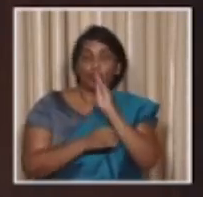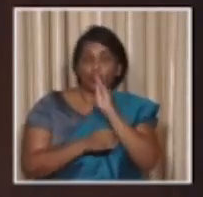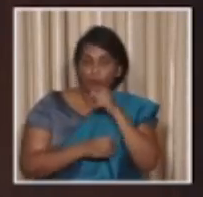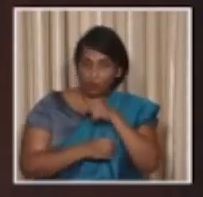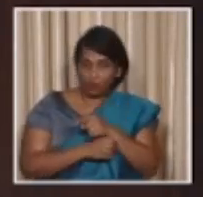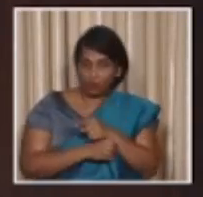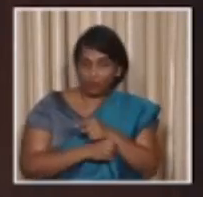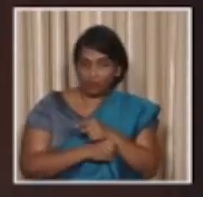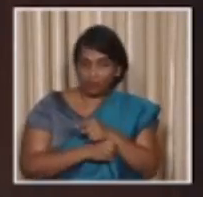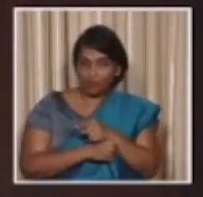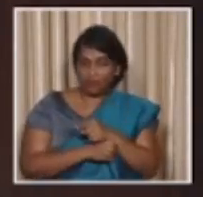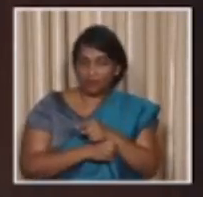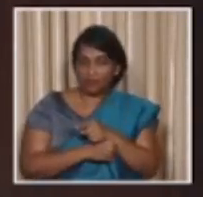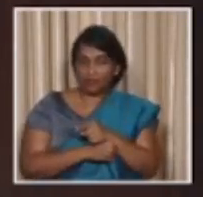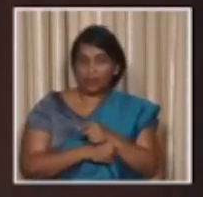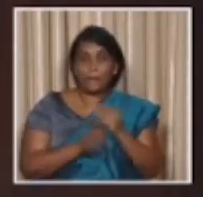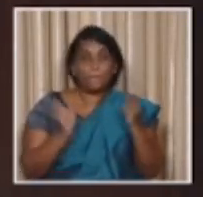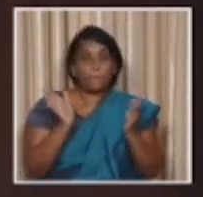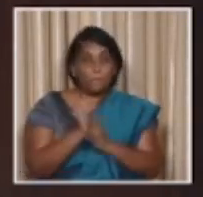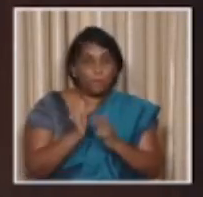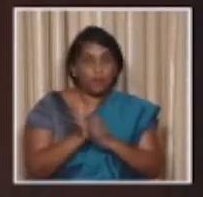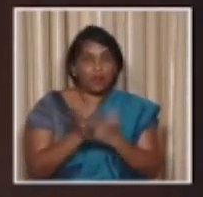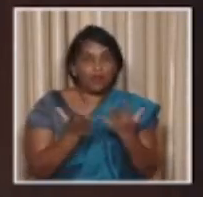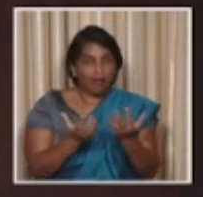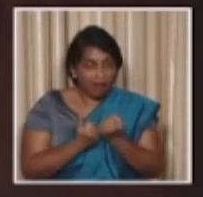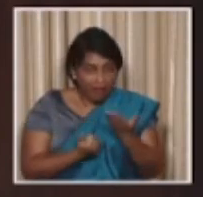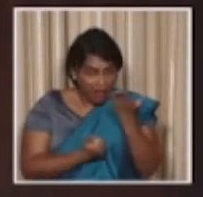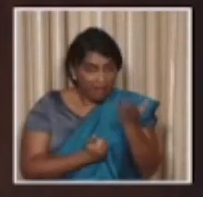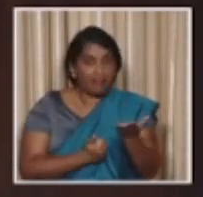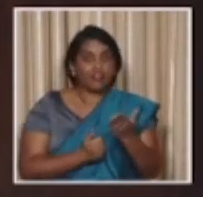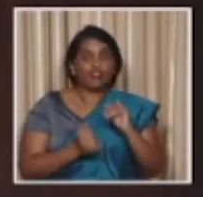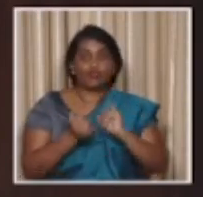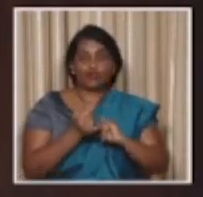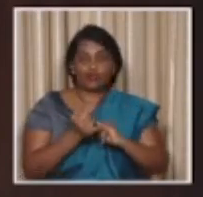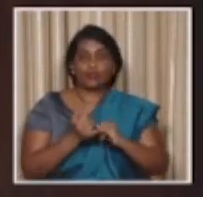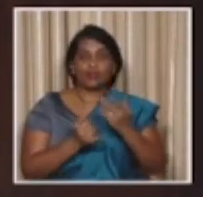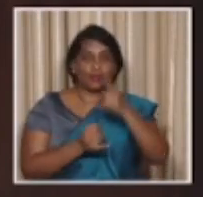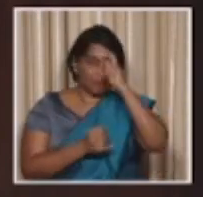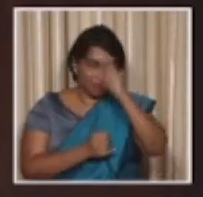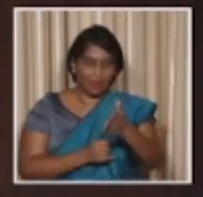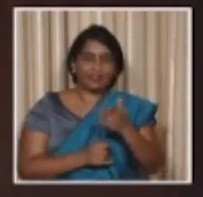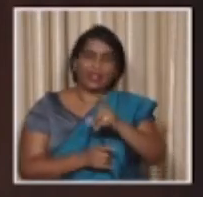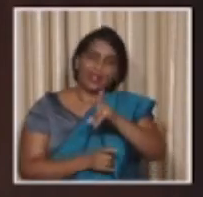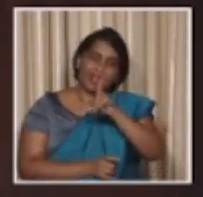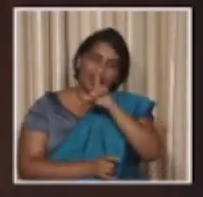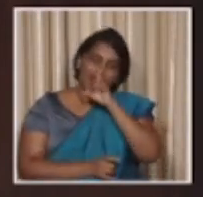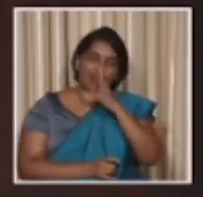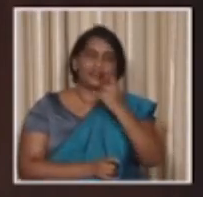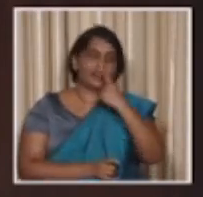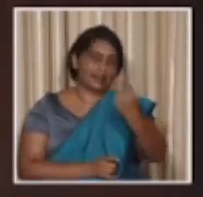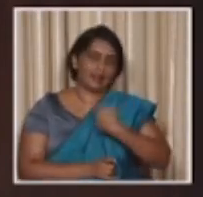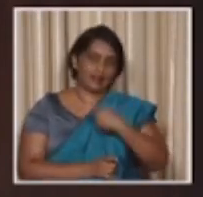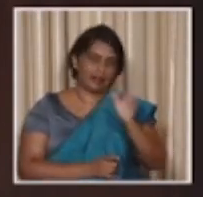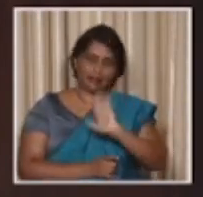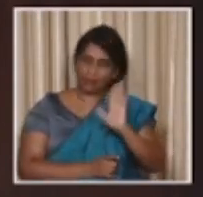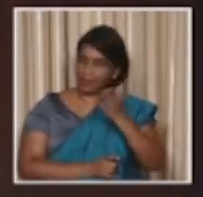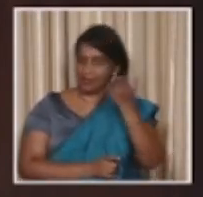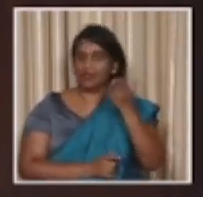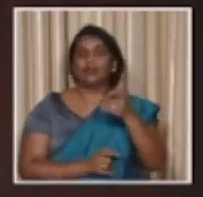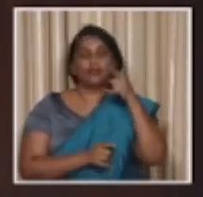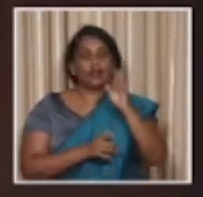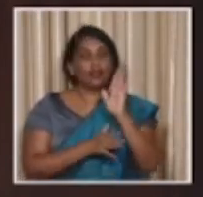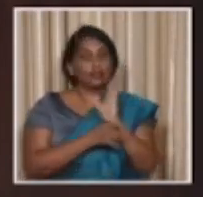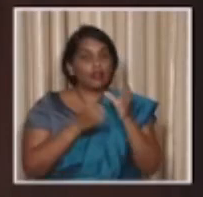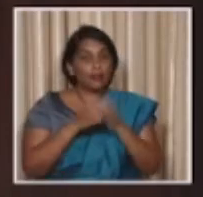ධර්මයේ මේ සමාජිකත්වයක් තරම් දිනනවා නම් සුරේන් රාඝවන් අනේ මහත්තයෝ ලැජ්ජාවතු කියන්න එන්න එපා මට හරිද ශ්‍රී